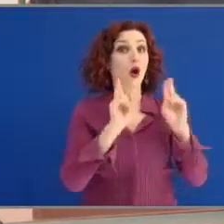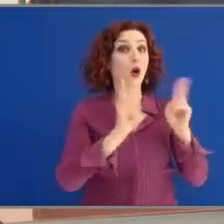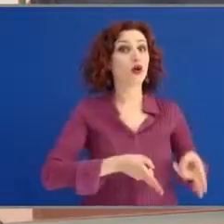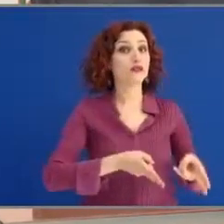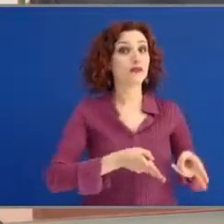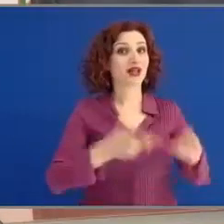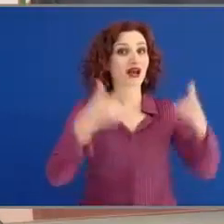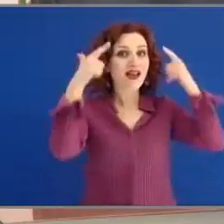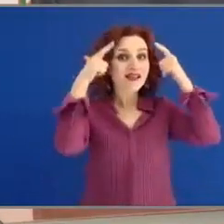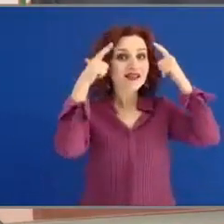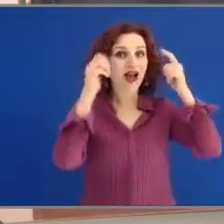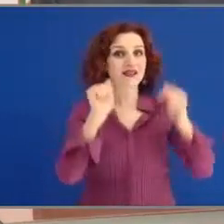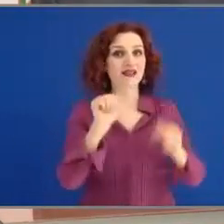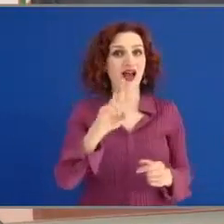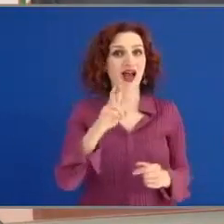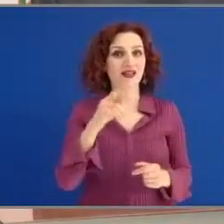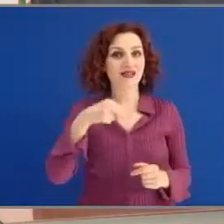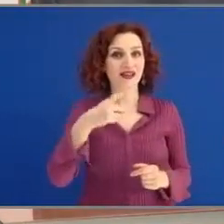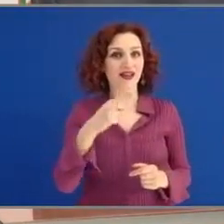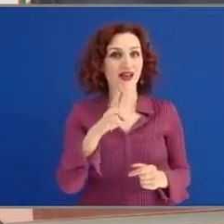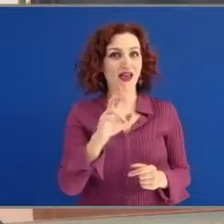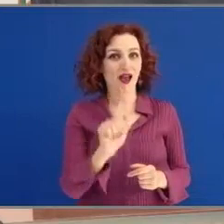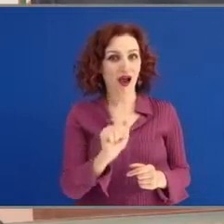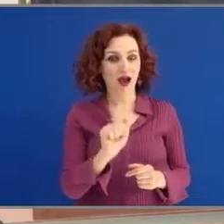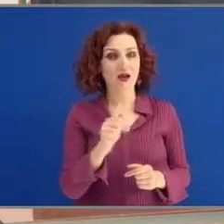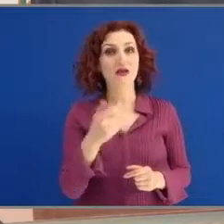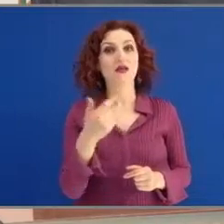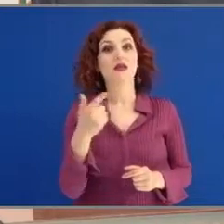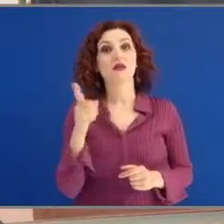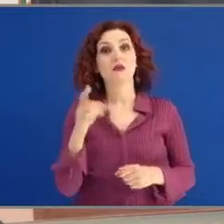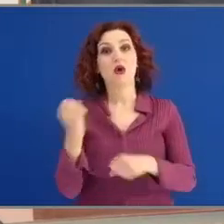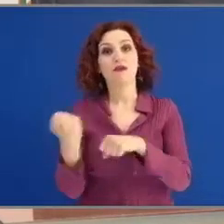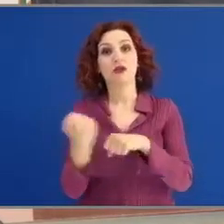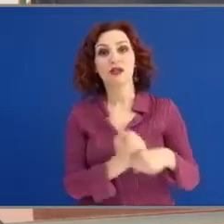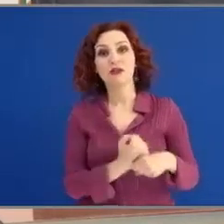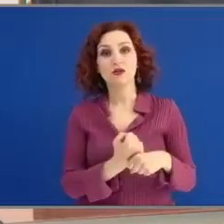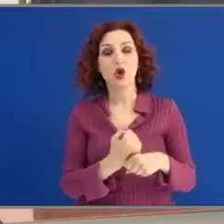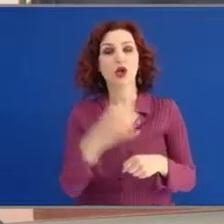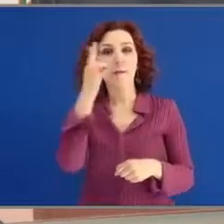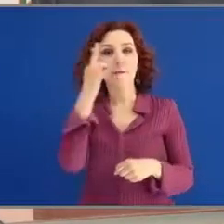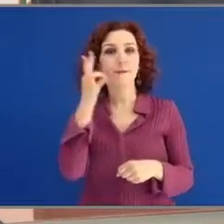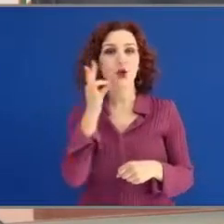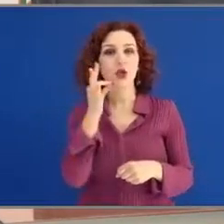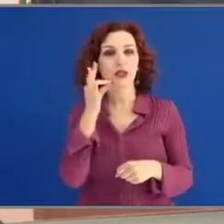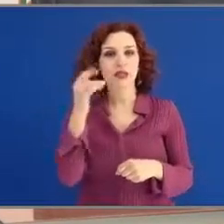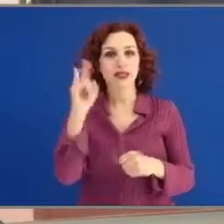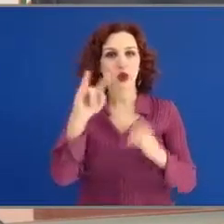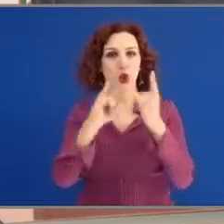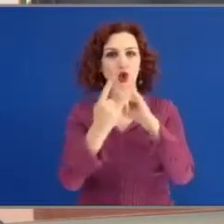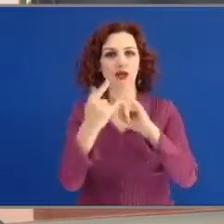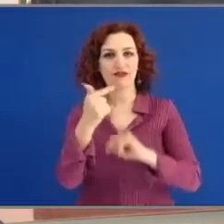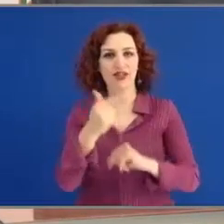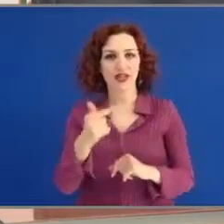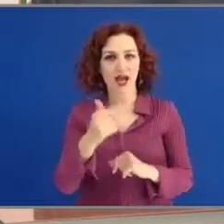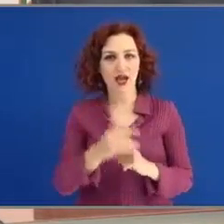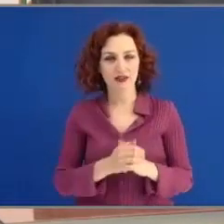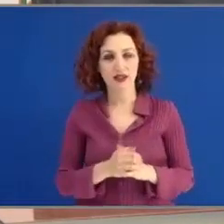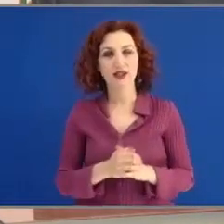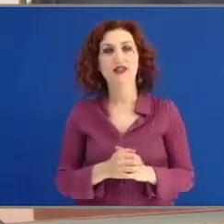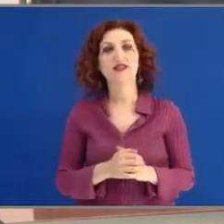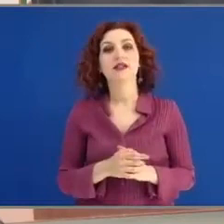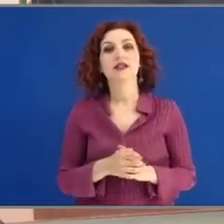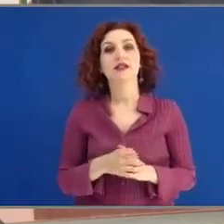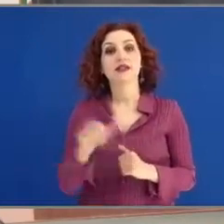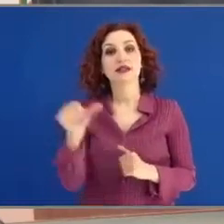Sant'Andrea, per la Fondazione Policlinico Tor Vergata, l'azienda ospedaliera San Camillo e